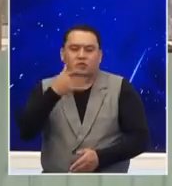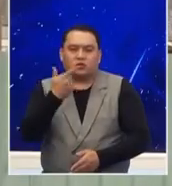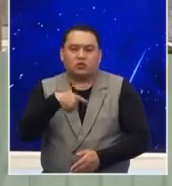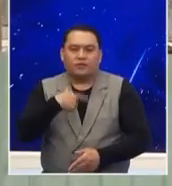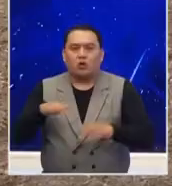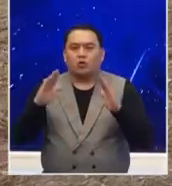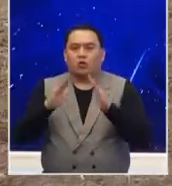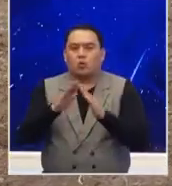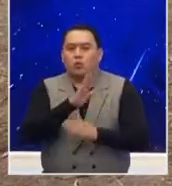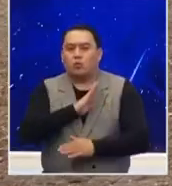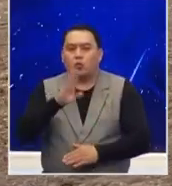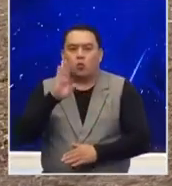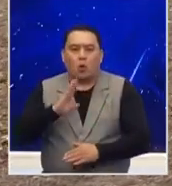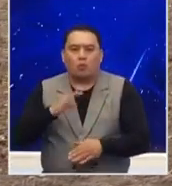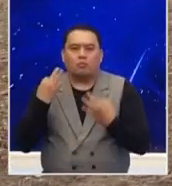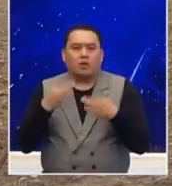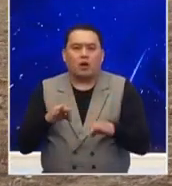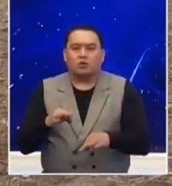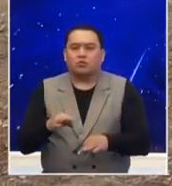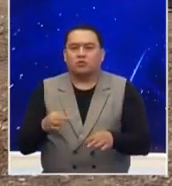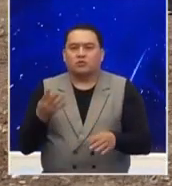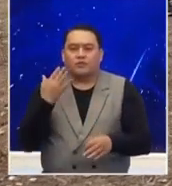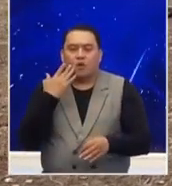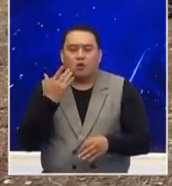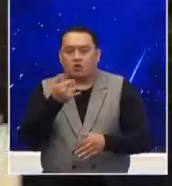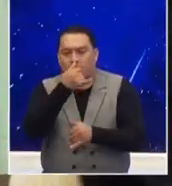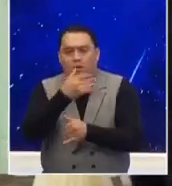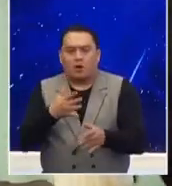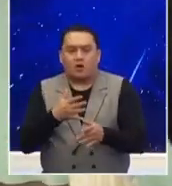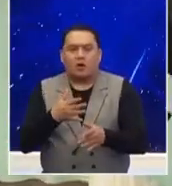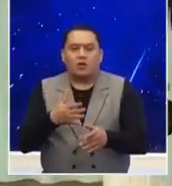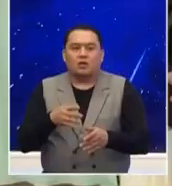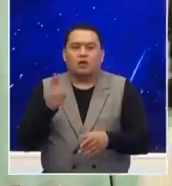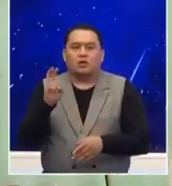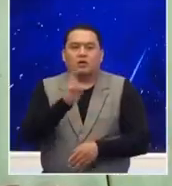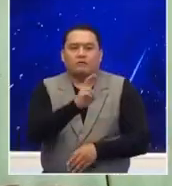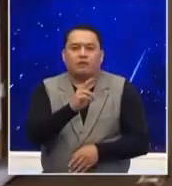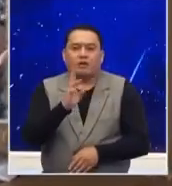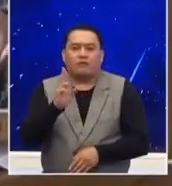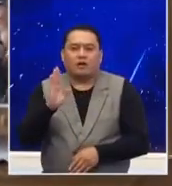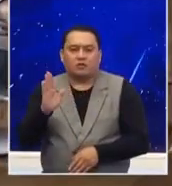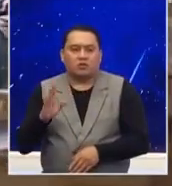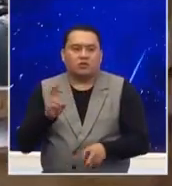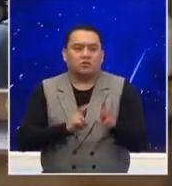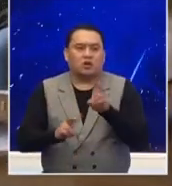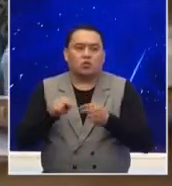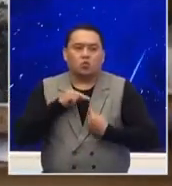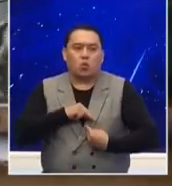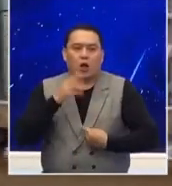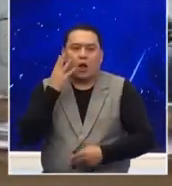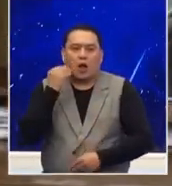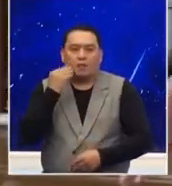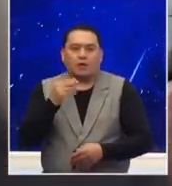Увы, многодетные родители позволить такую роскошь себе не могли. Годами им приходилось скитаться по съемным квартирам. Глава семьи трудится в